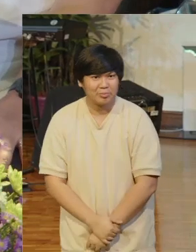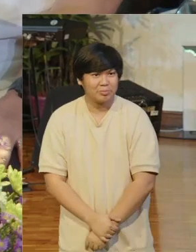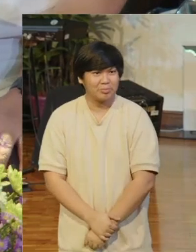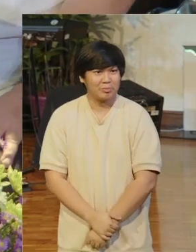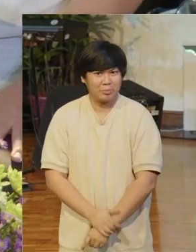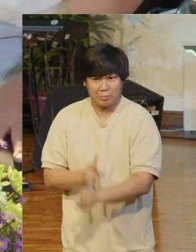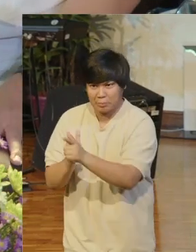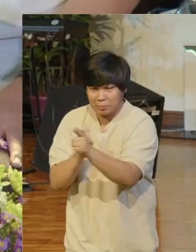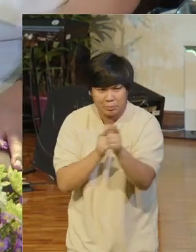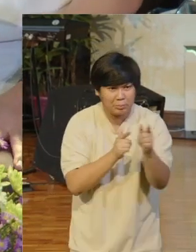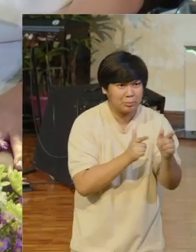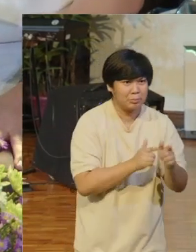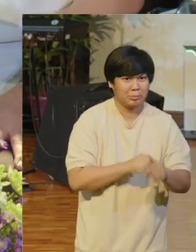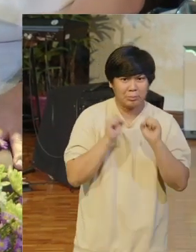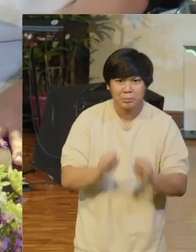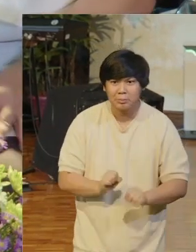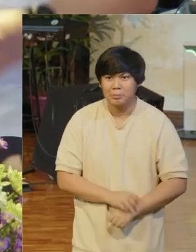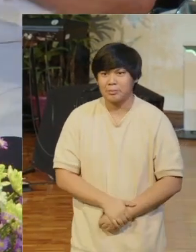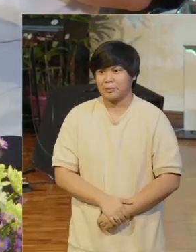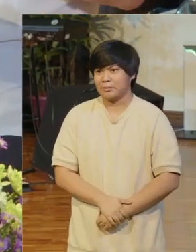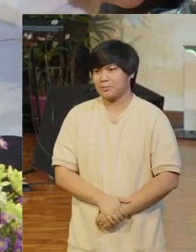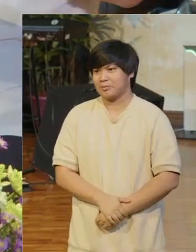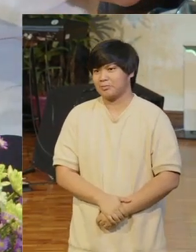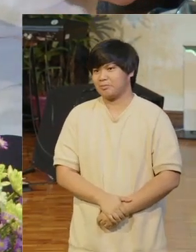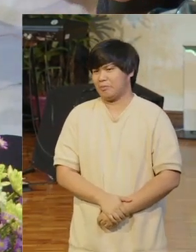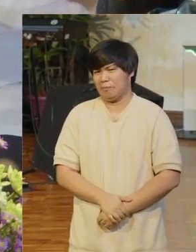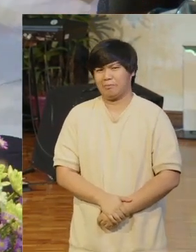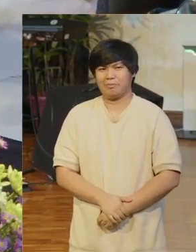kaya ang China. So